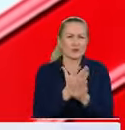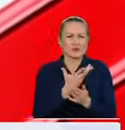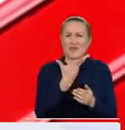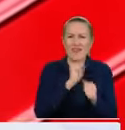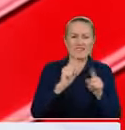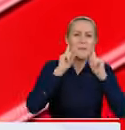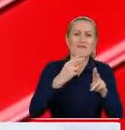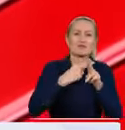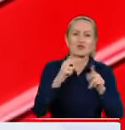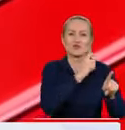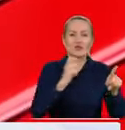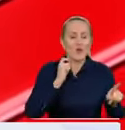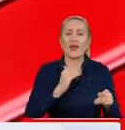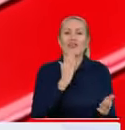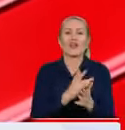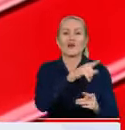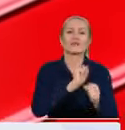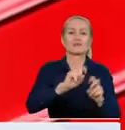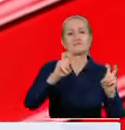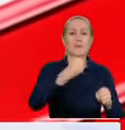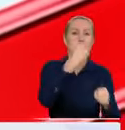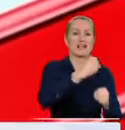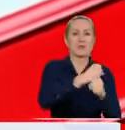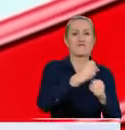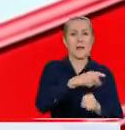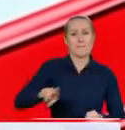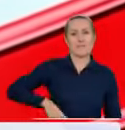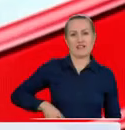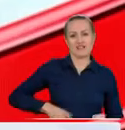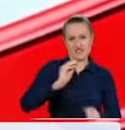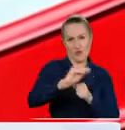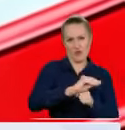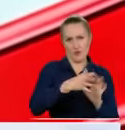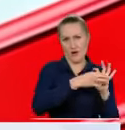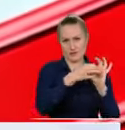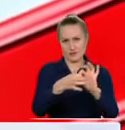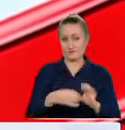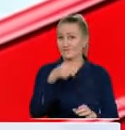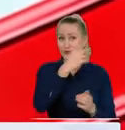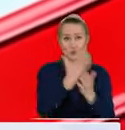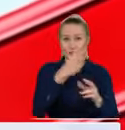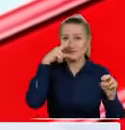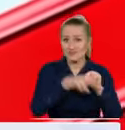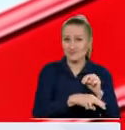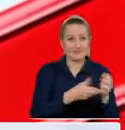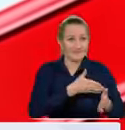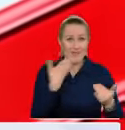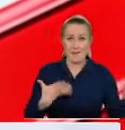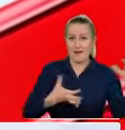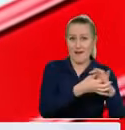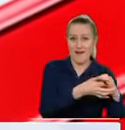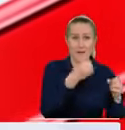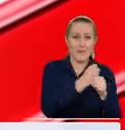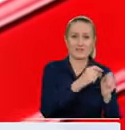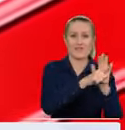kościoła, tylko są pracownikami Ministerstwa Edukacji. Oni przestali pełnić funkcję w kościele.